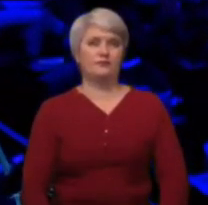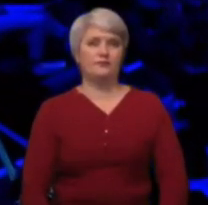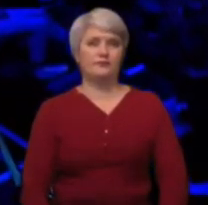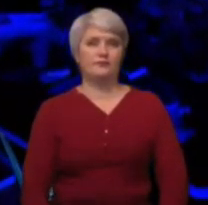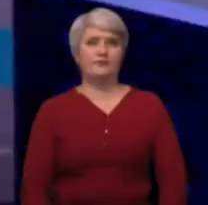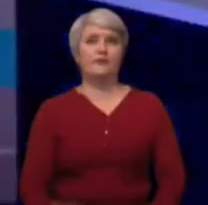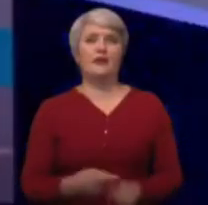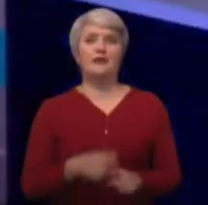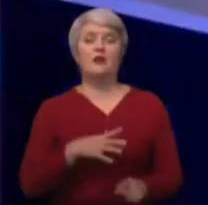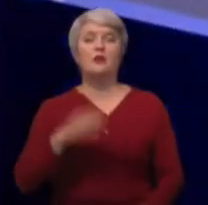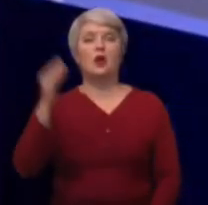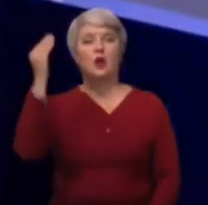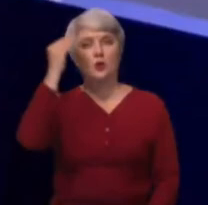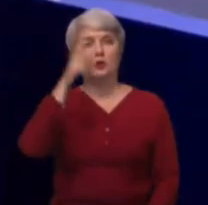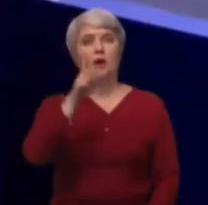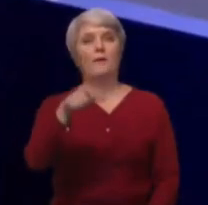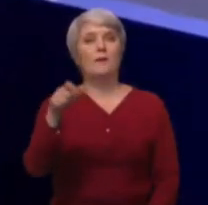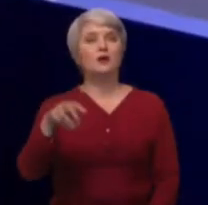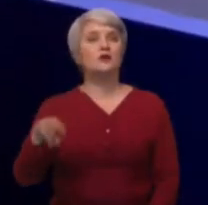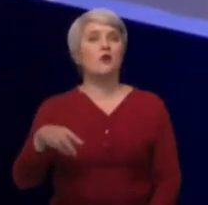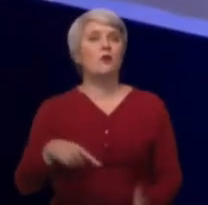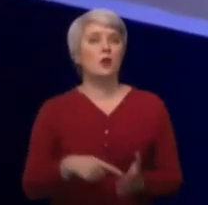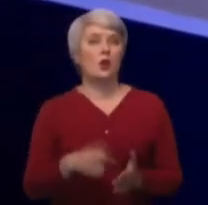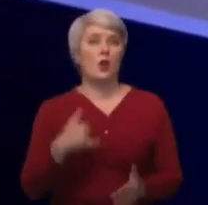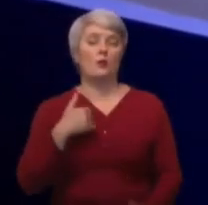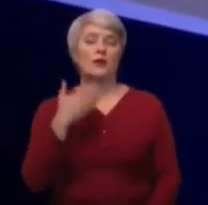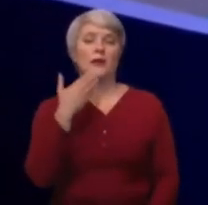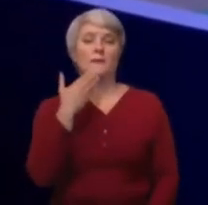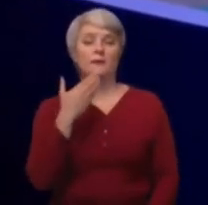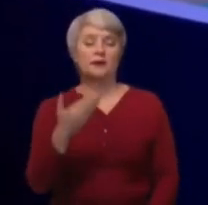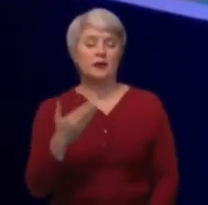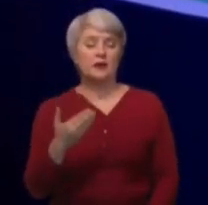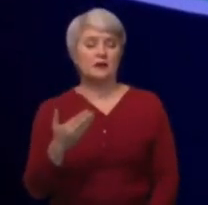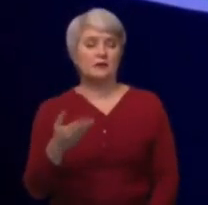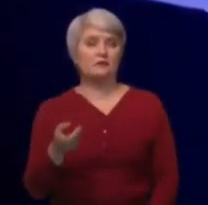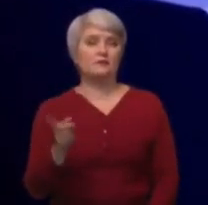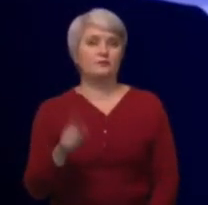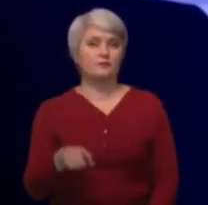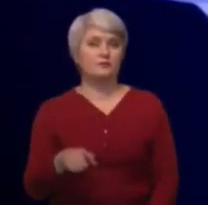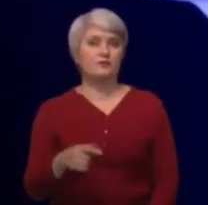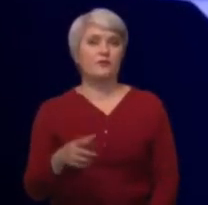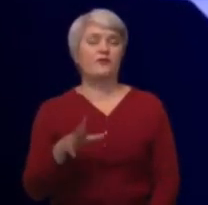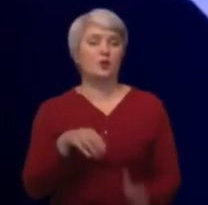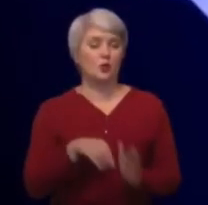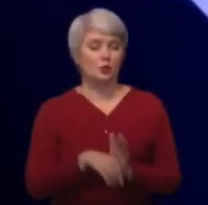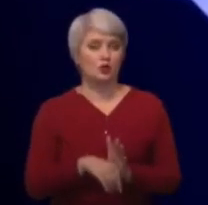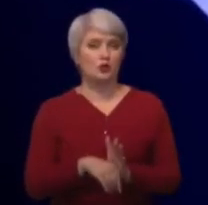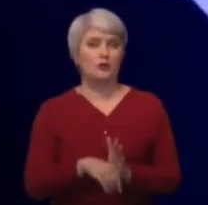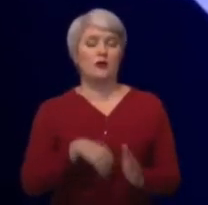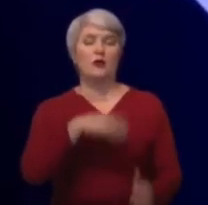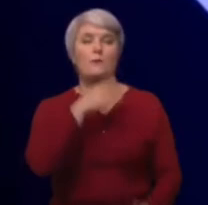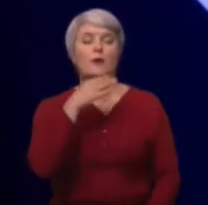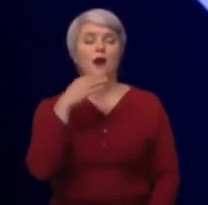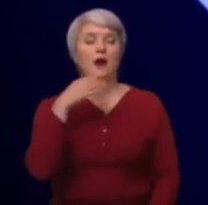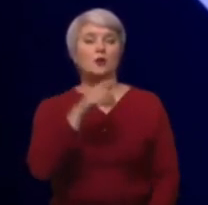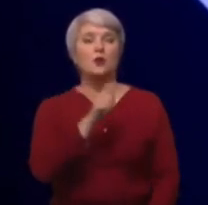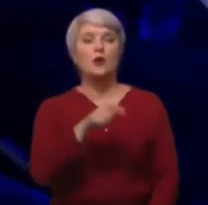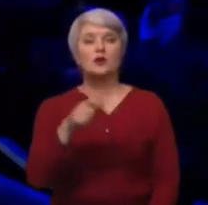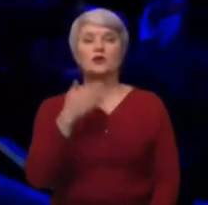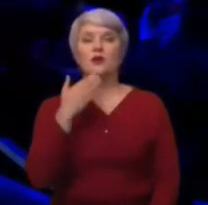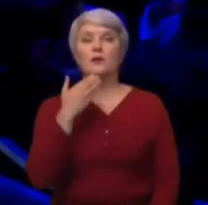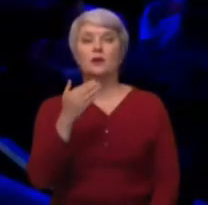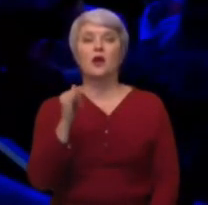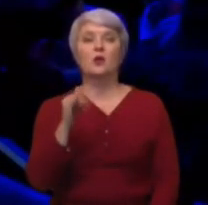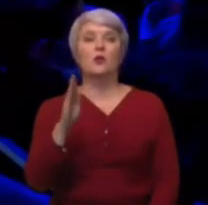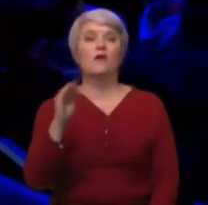Це була думка мешканців Миколаєва. І в мене питання, зокрема, у нас в тому числі багато глядачів питають у